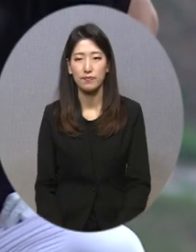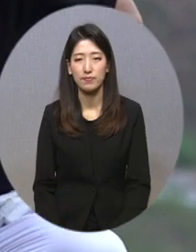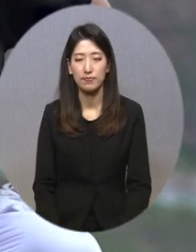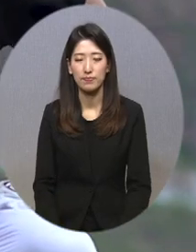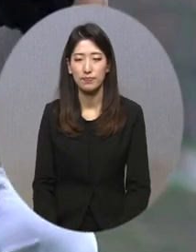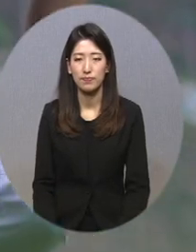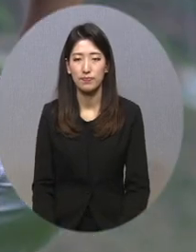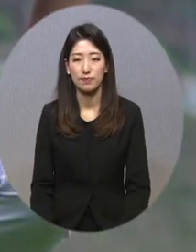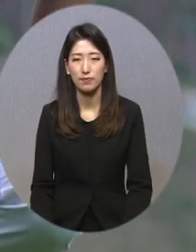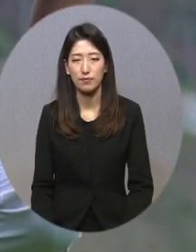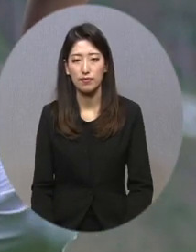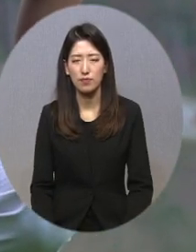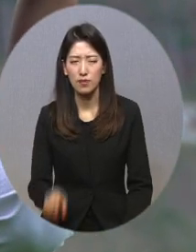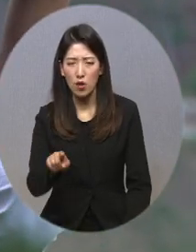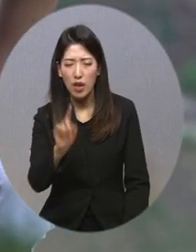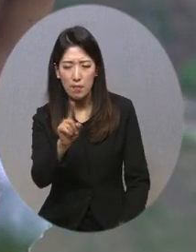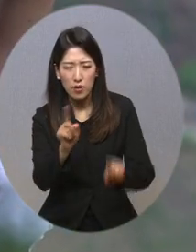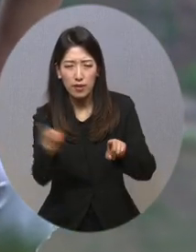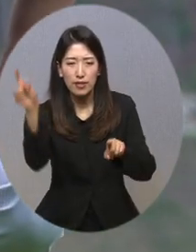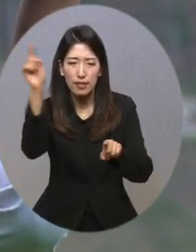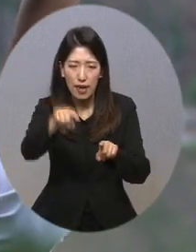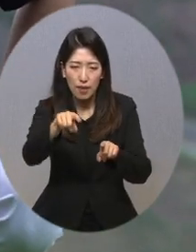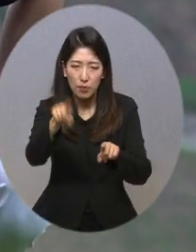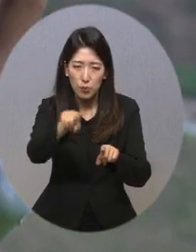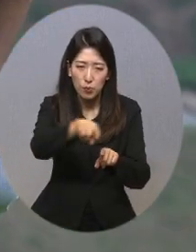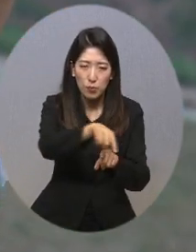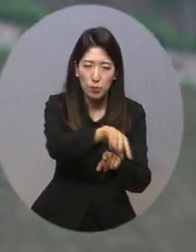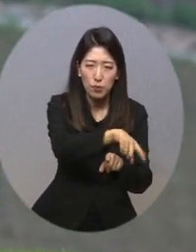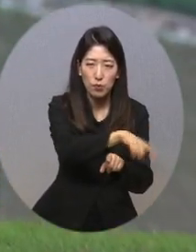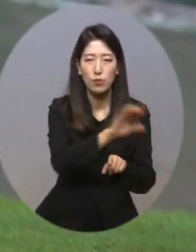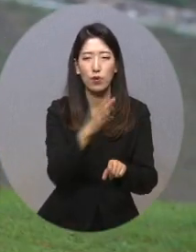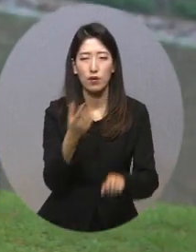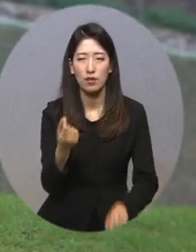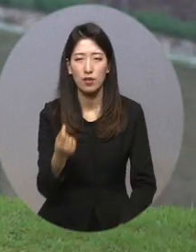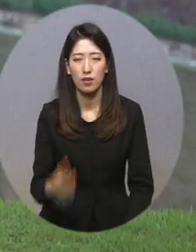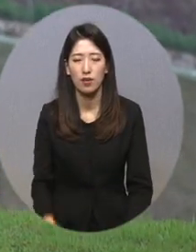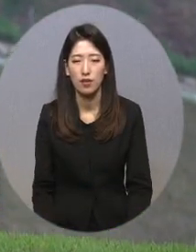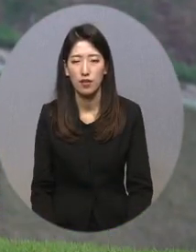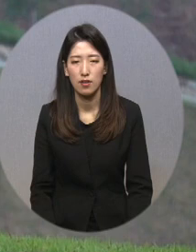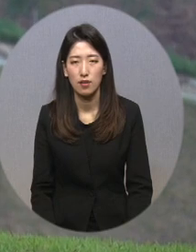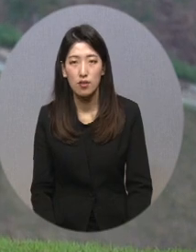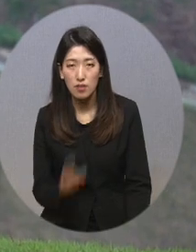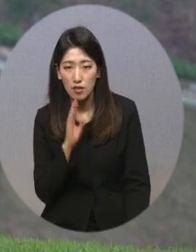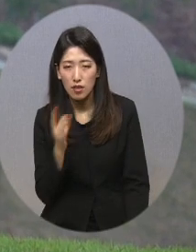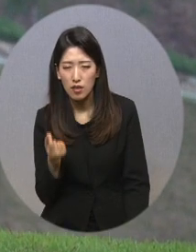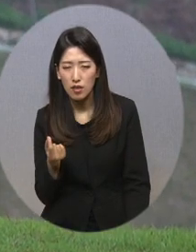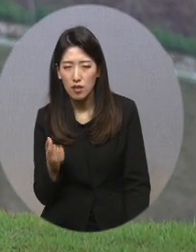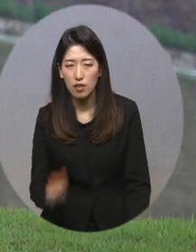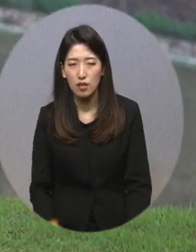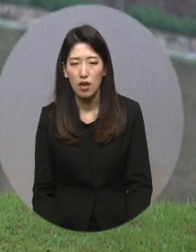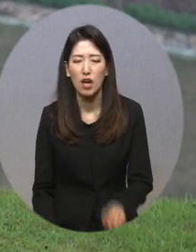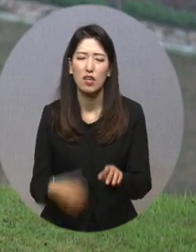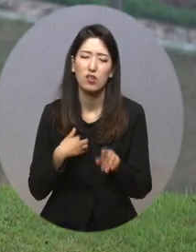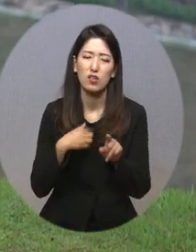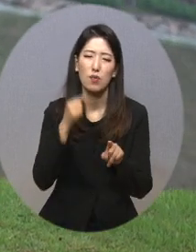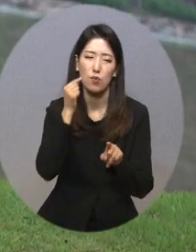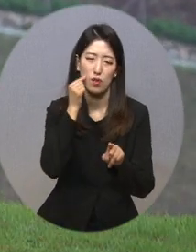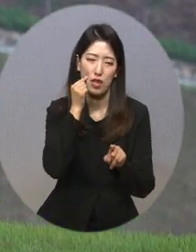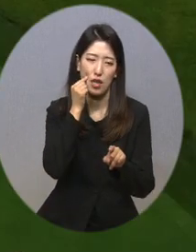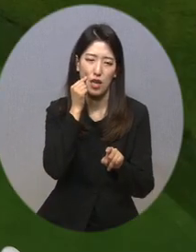그래서 여기 있지. 여기만 딱 떨어뜨리면 쭉 내려가는 거. 저 그거 알아요. 어, 아직 안 돼요. 어, 그러면은 어, 왼쪽 한 세 컵